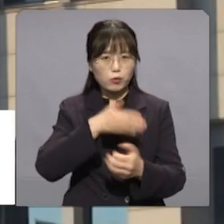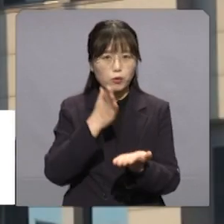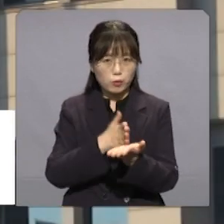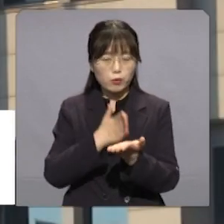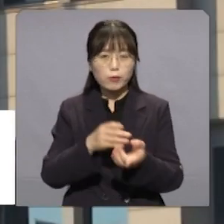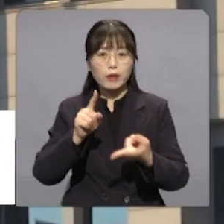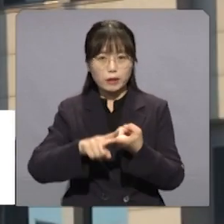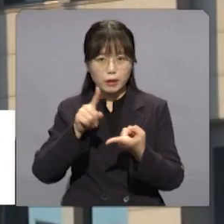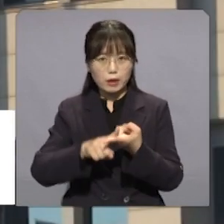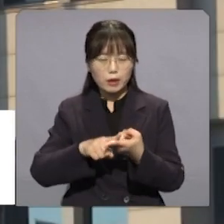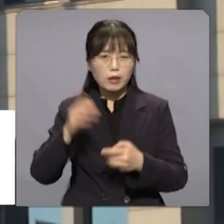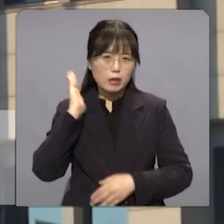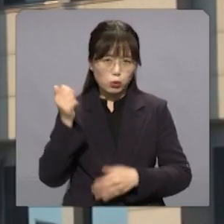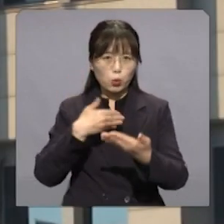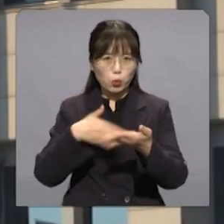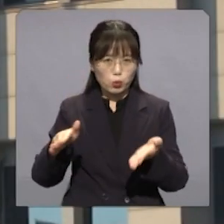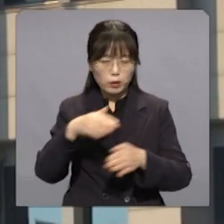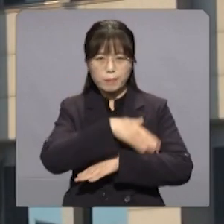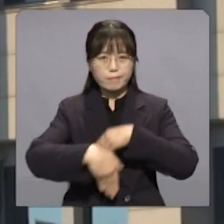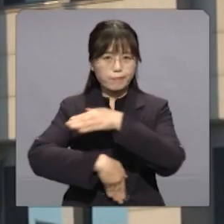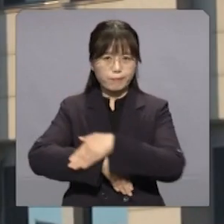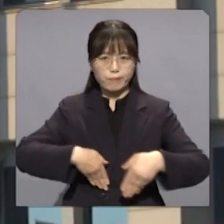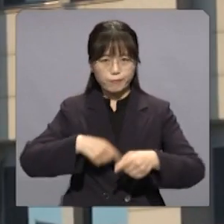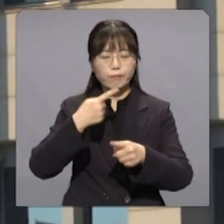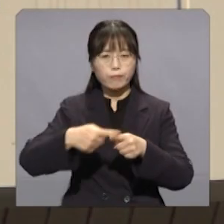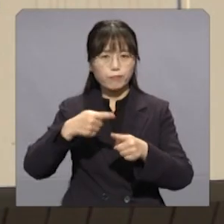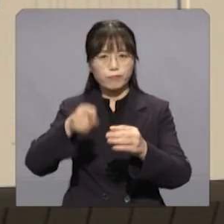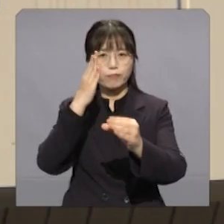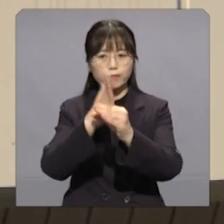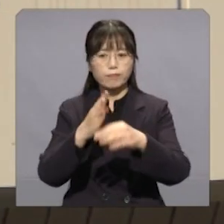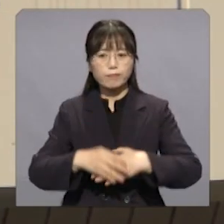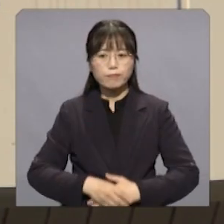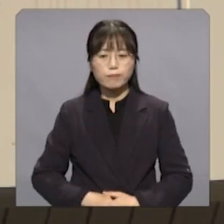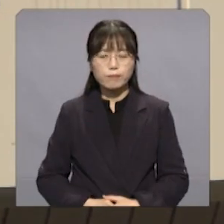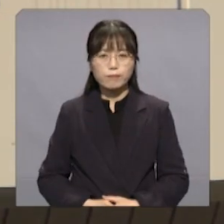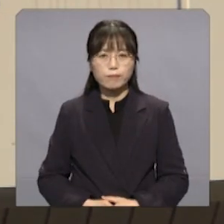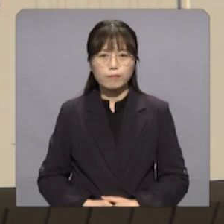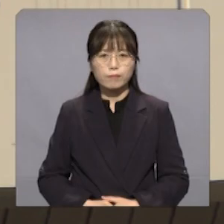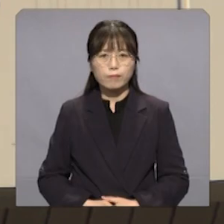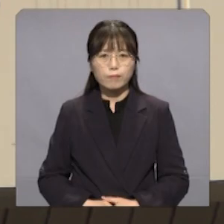취지로 보도하는데 대해 대통령실이 선을 그은 것으로 풀이됩니다